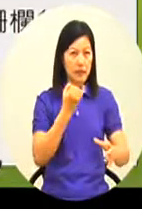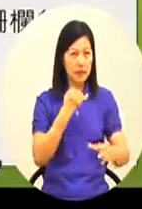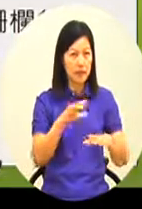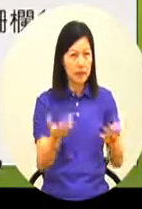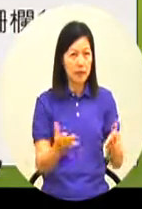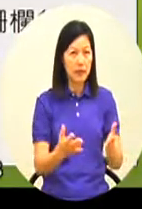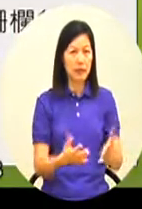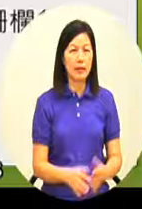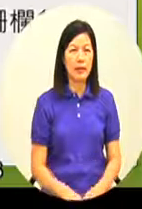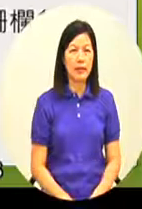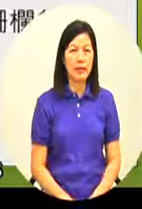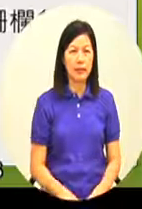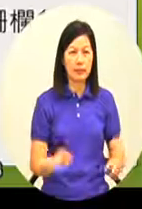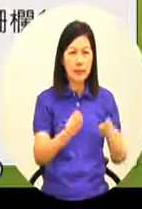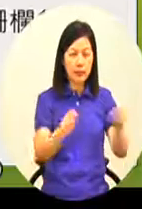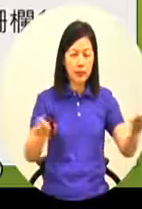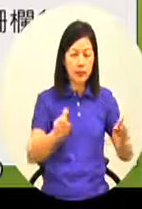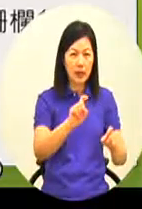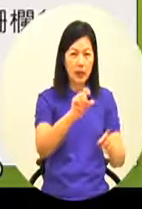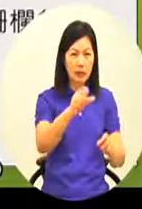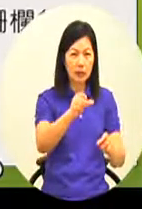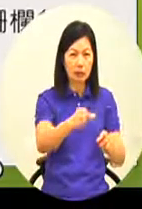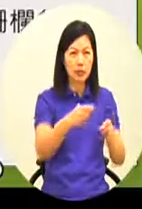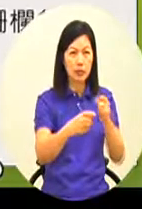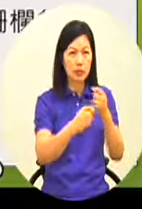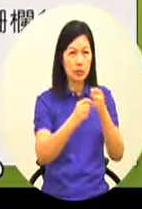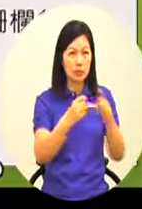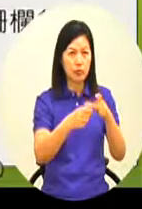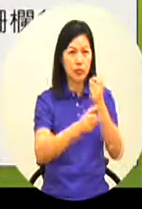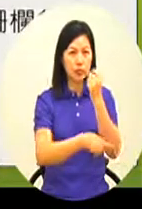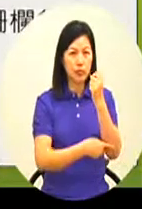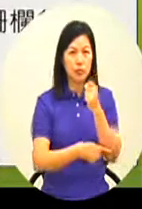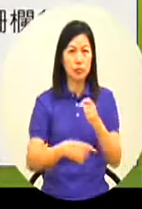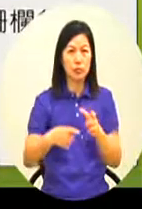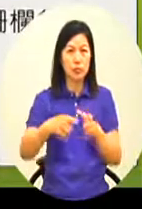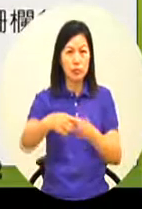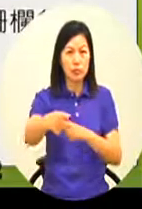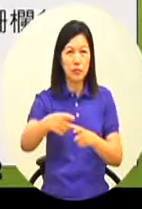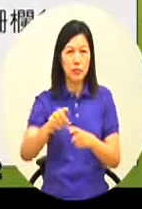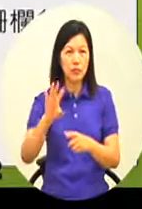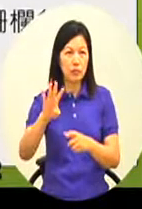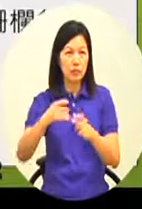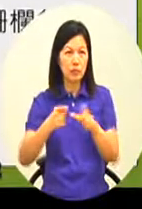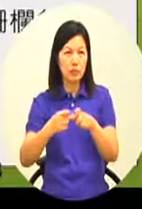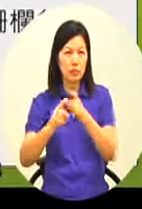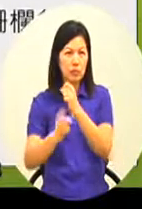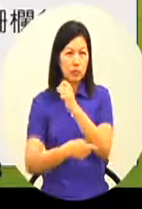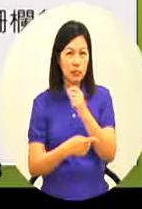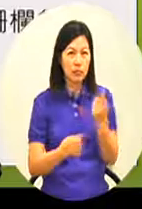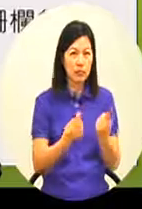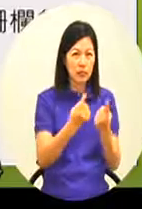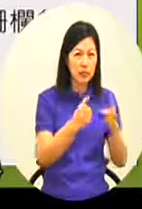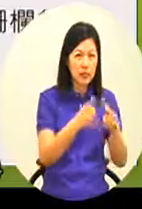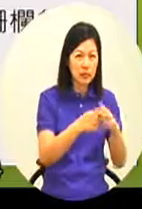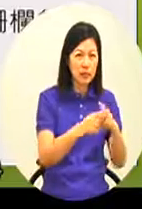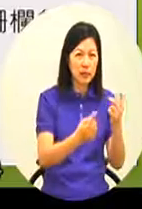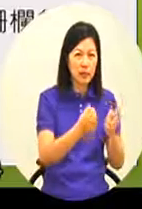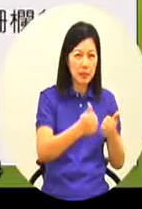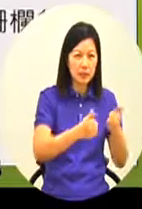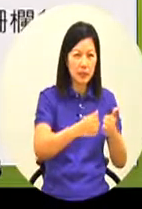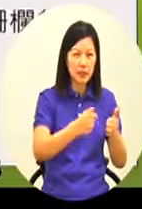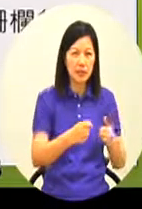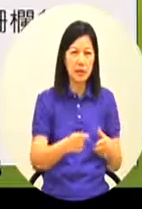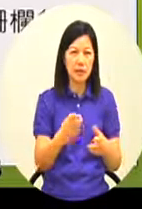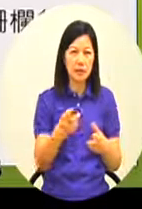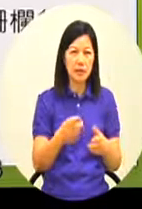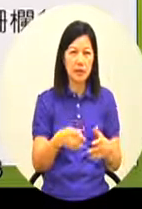要长15公尺，宽4公尺。那如果是小型比赛，是12公尺乘以3公尺，那也就是